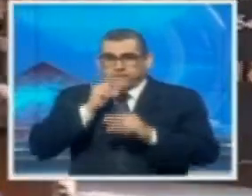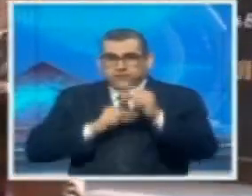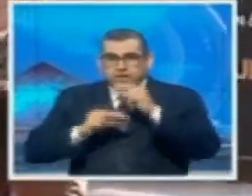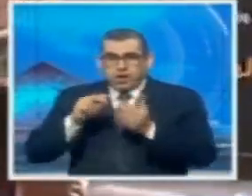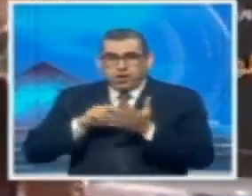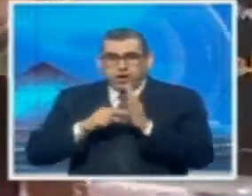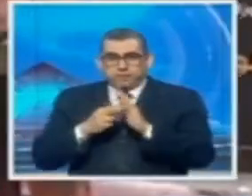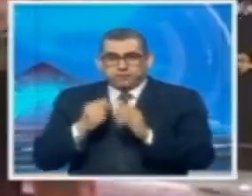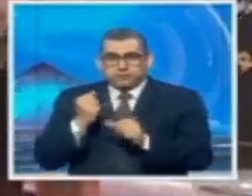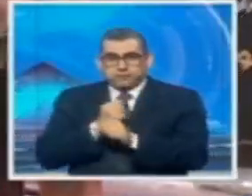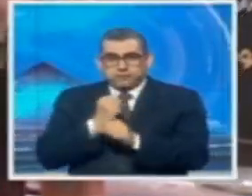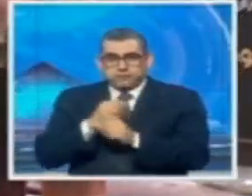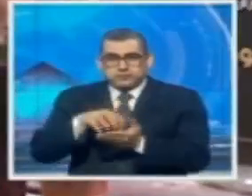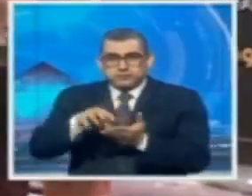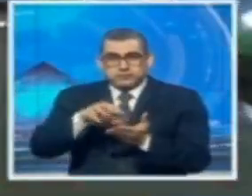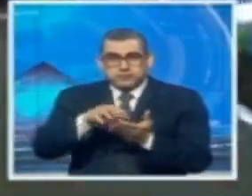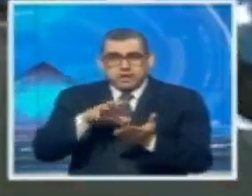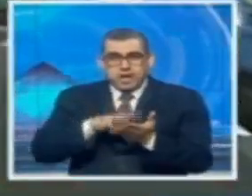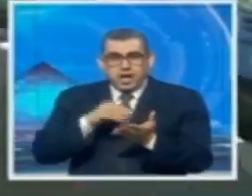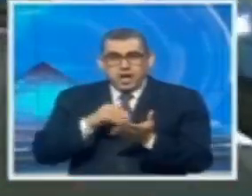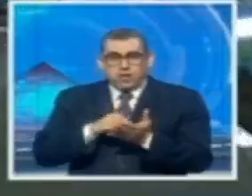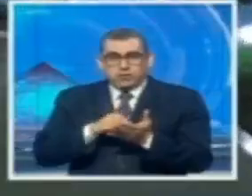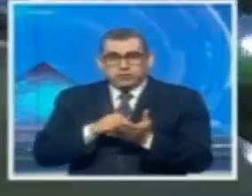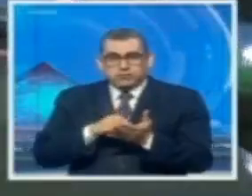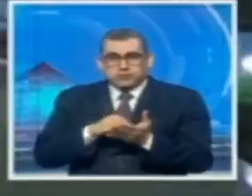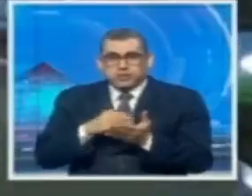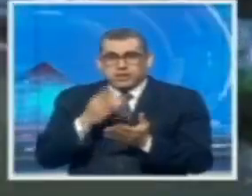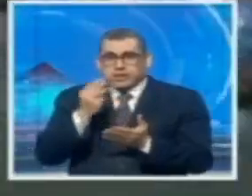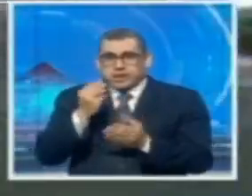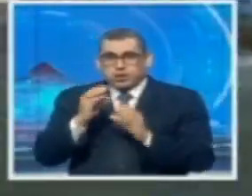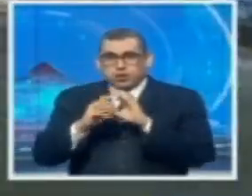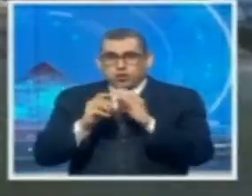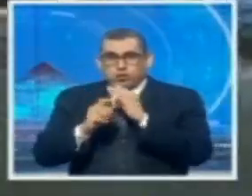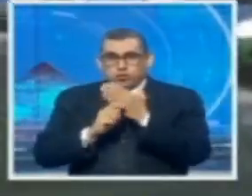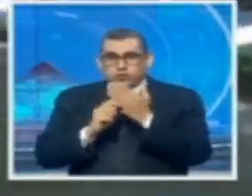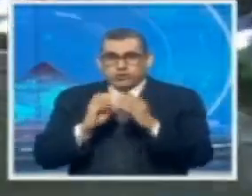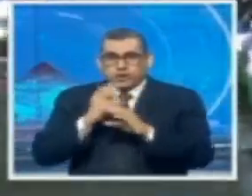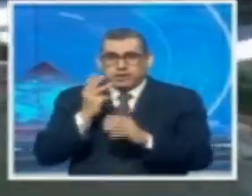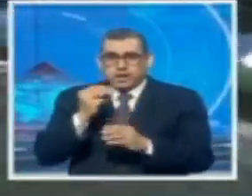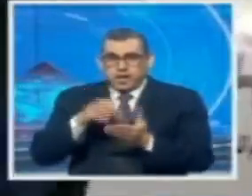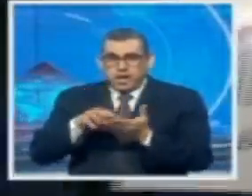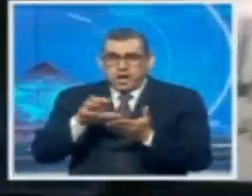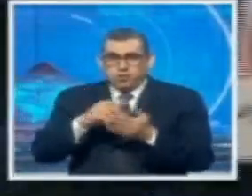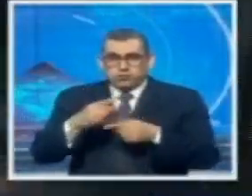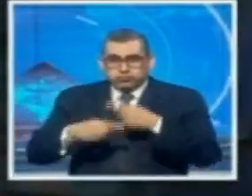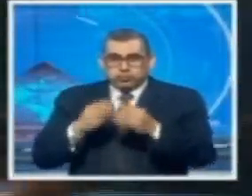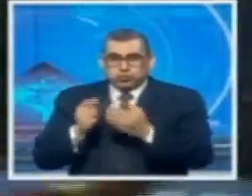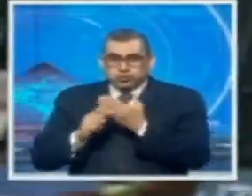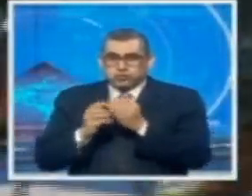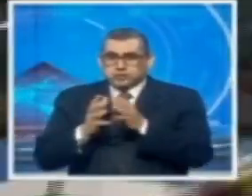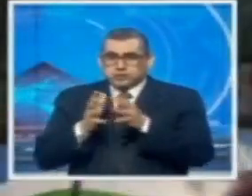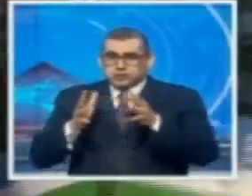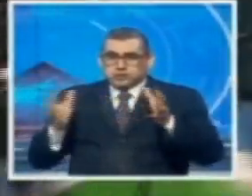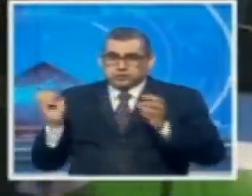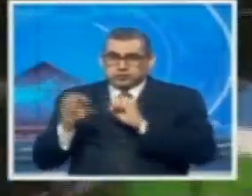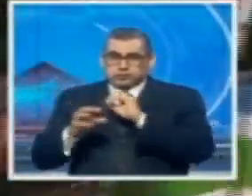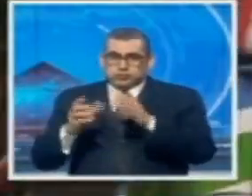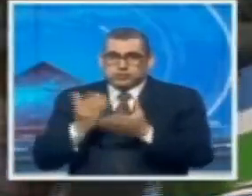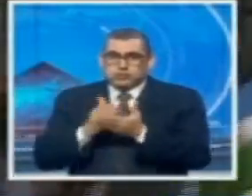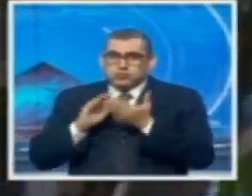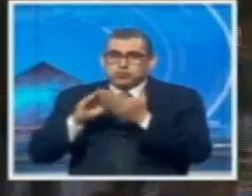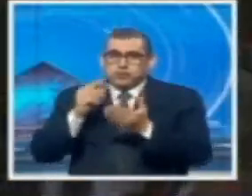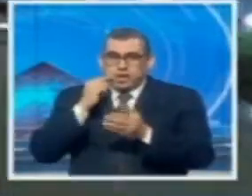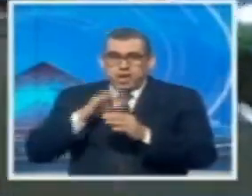نبدأ المرحلة الأولى ب 30 أتوبيس وبعد كده هتتوالى أعداد الأتوبيسات عشان خاطر نساعد